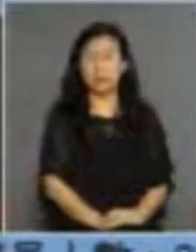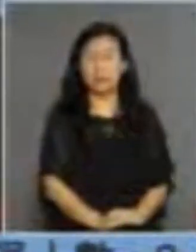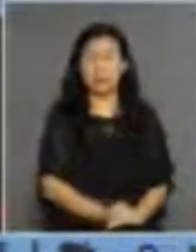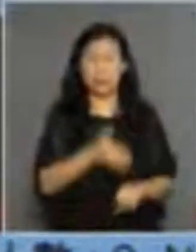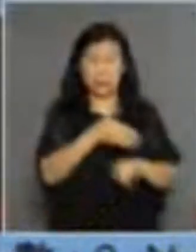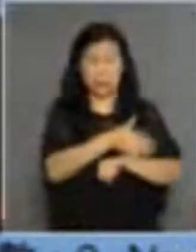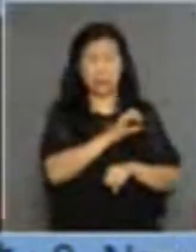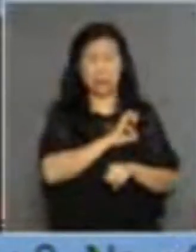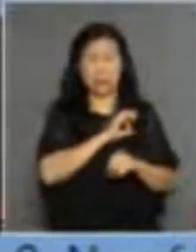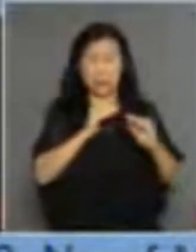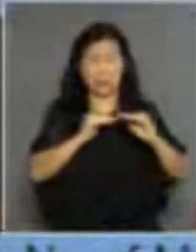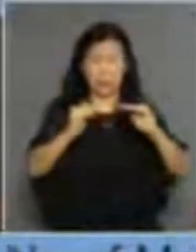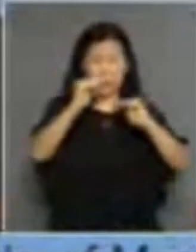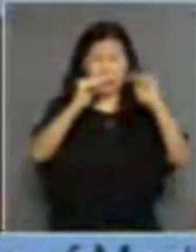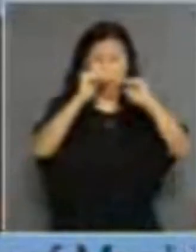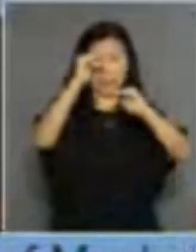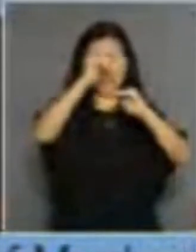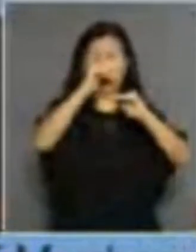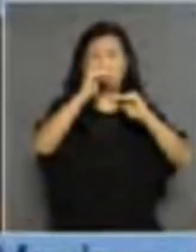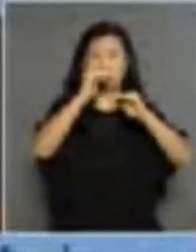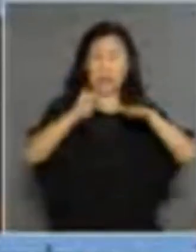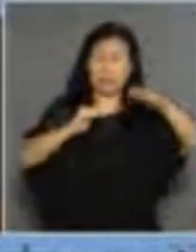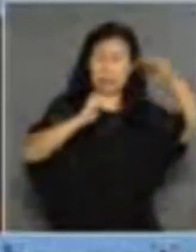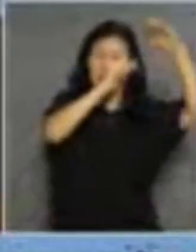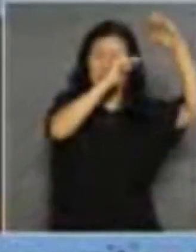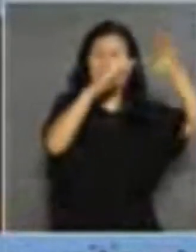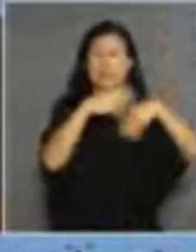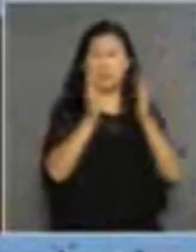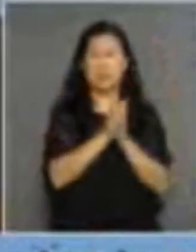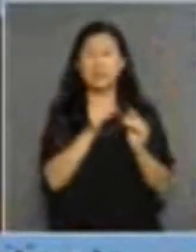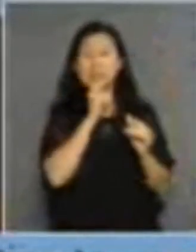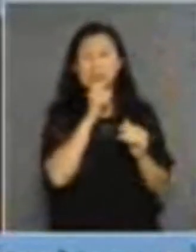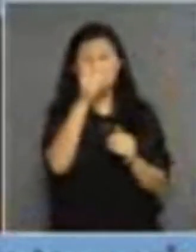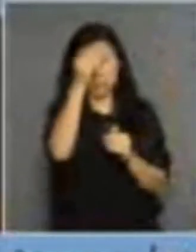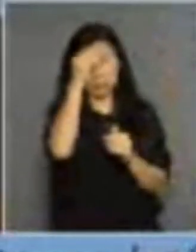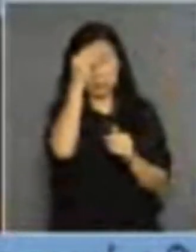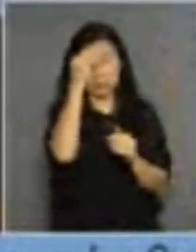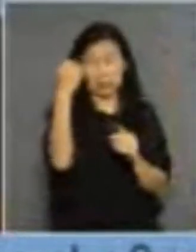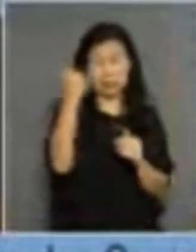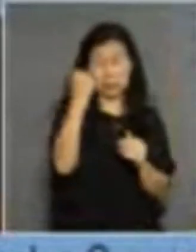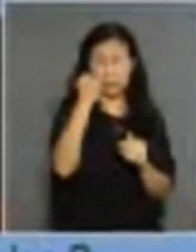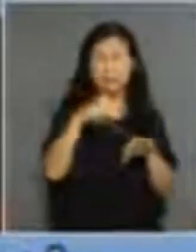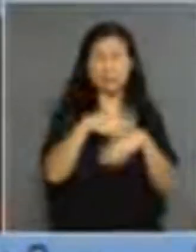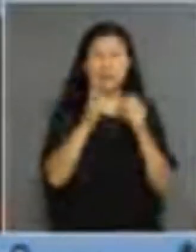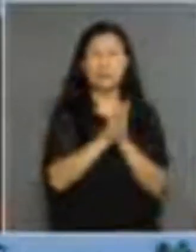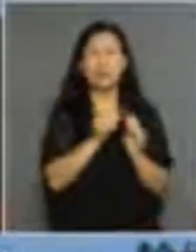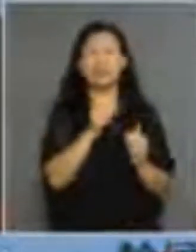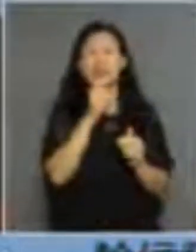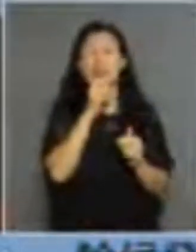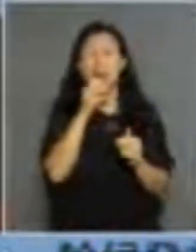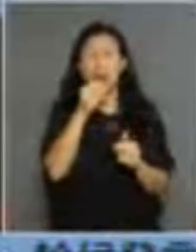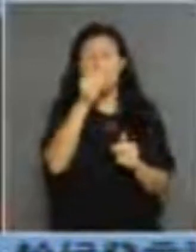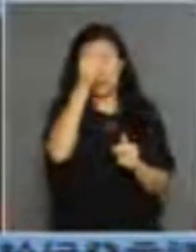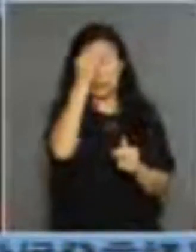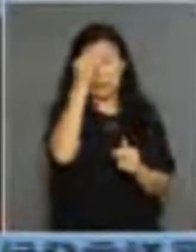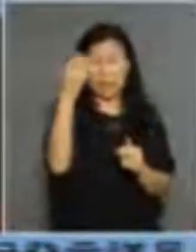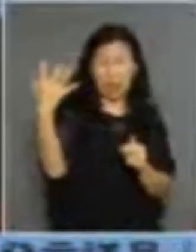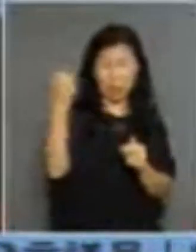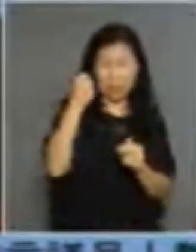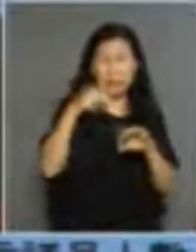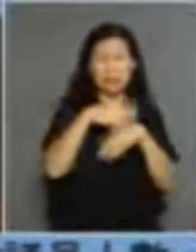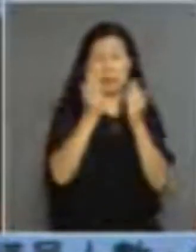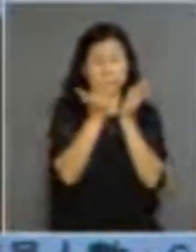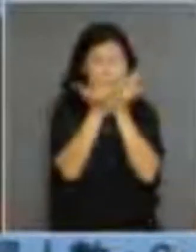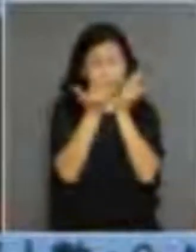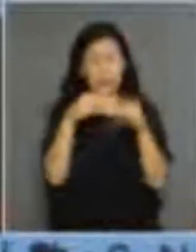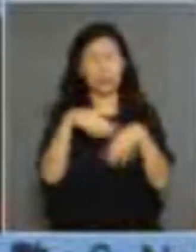社會嘅階梯流動一個最好嘅方法，唔認為知識係力量，講啊成日天下無敵。如果知識係力量嘅時候，